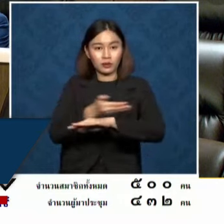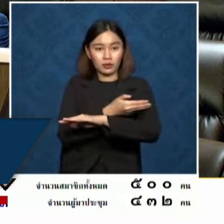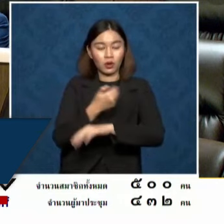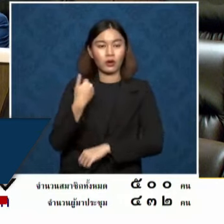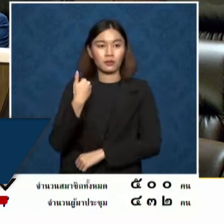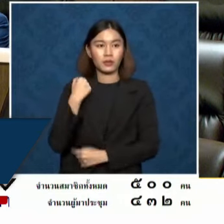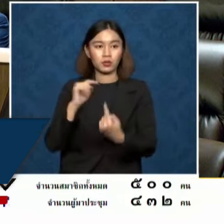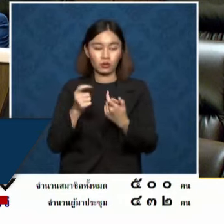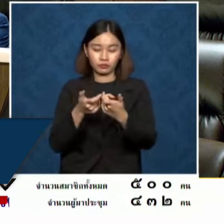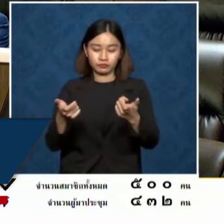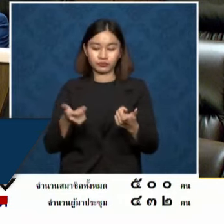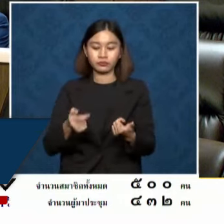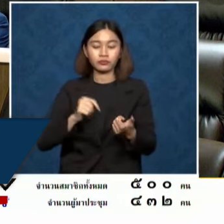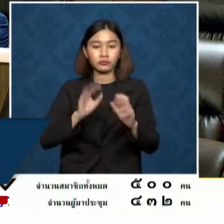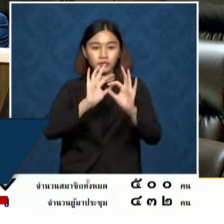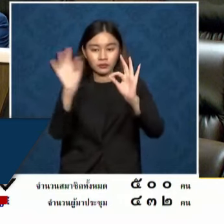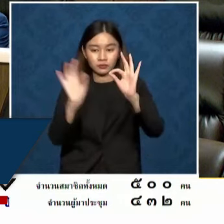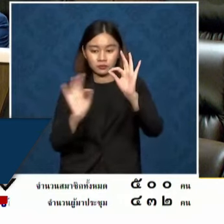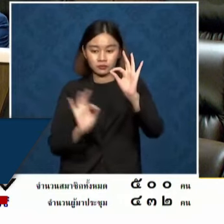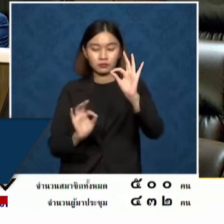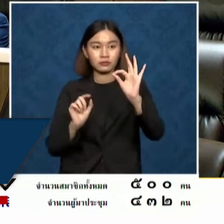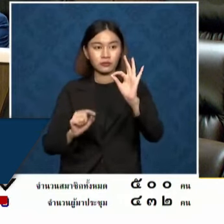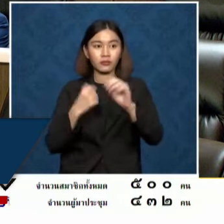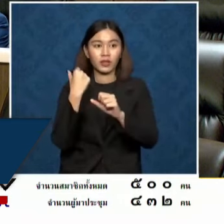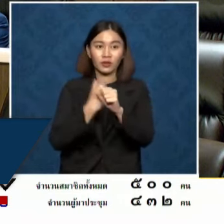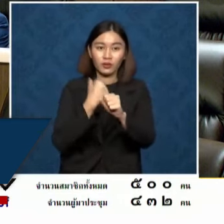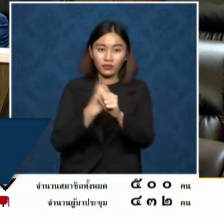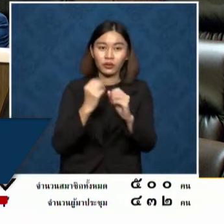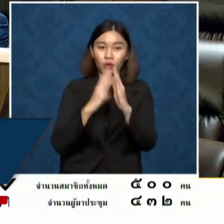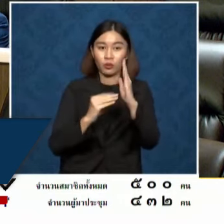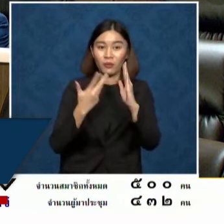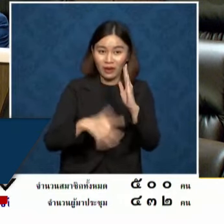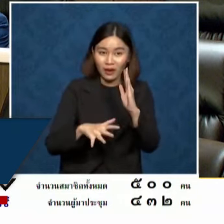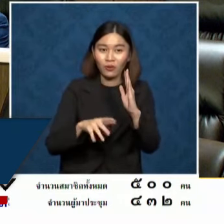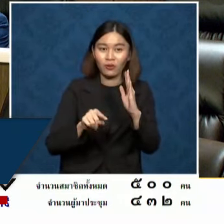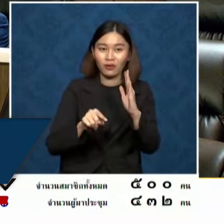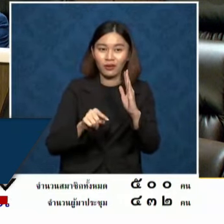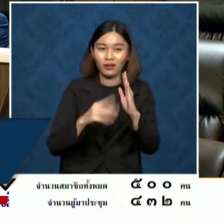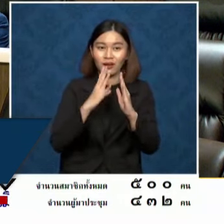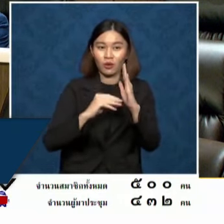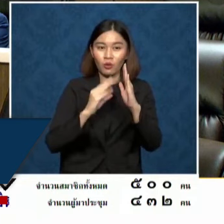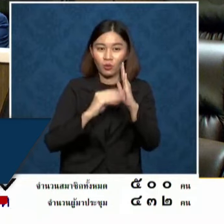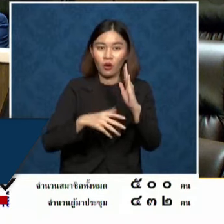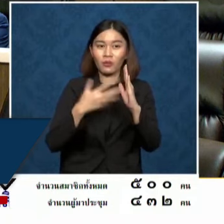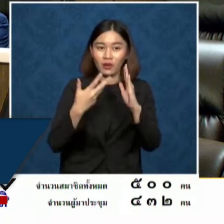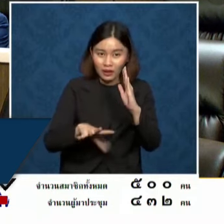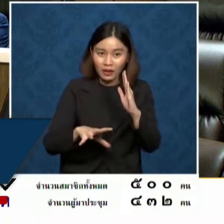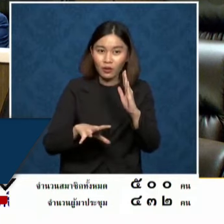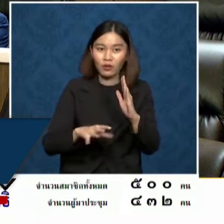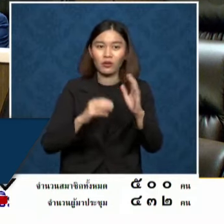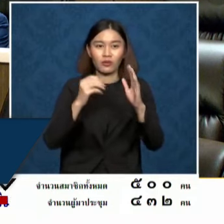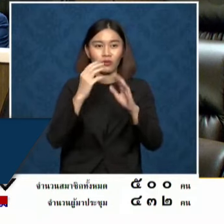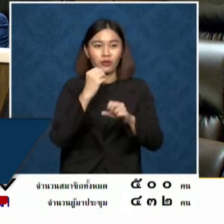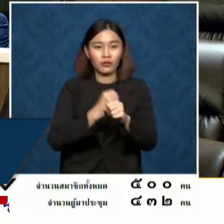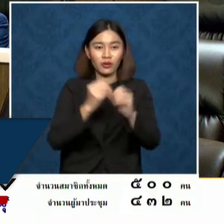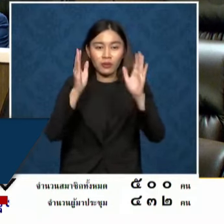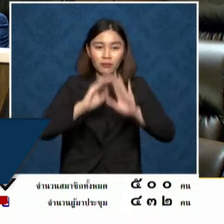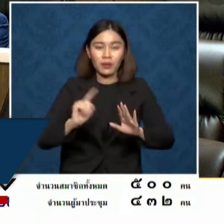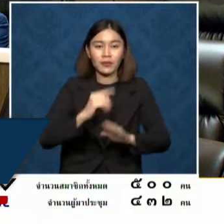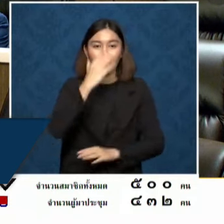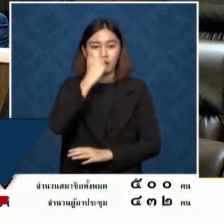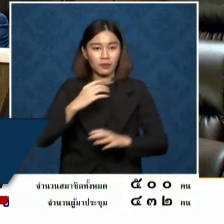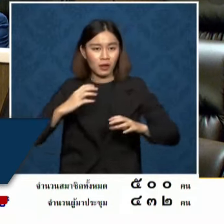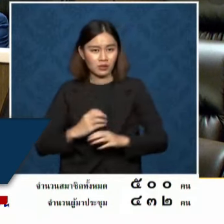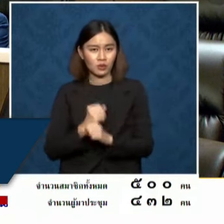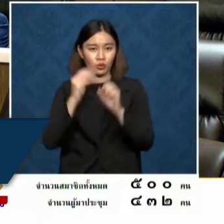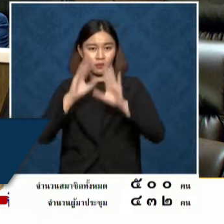ด้วยในรายงานนี้ครับท่านบอกนี่ฝึกอบรมแล้วหรอครับฝึกอบรมคอฝอกันแบบไหนผลถึงได้